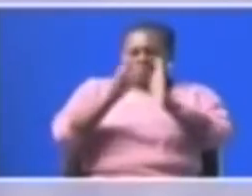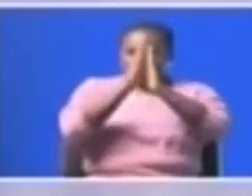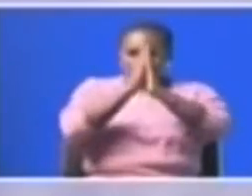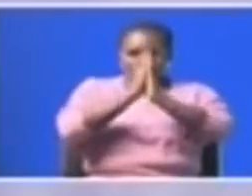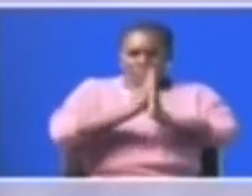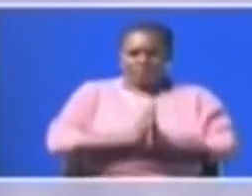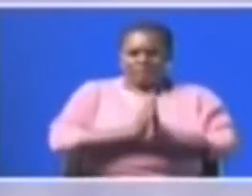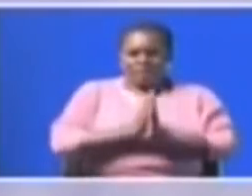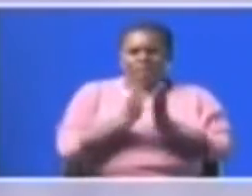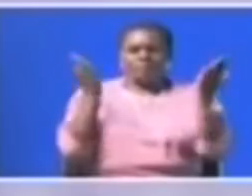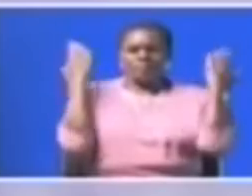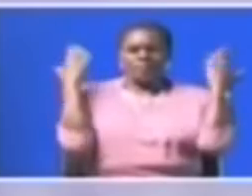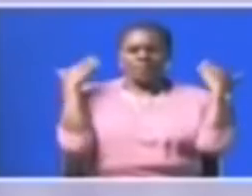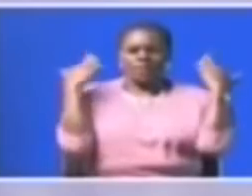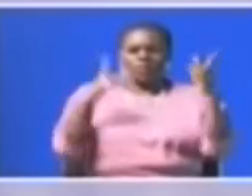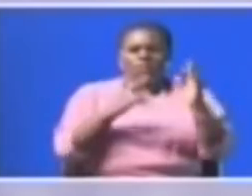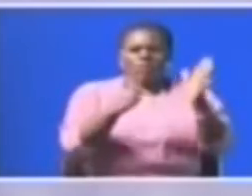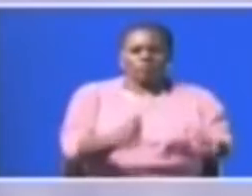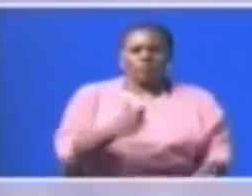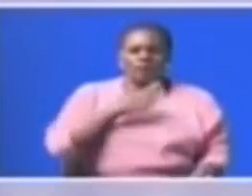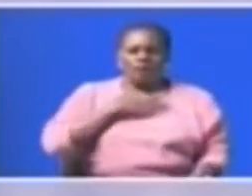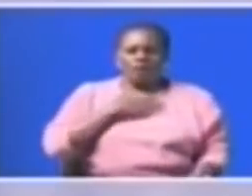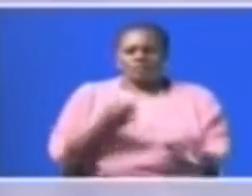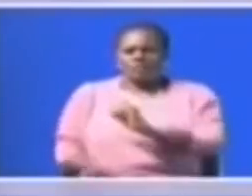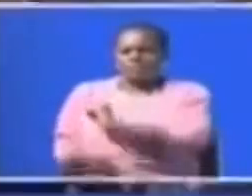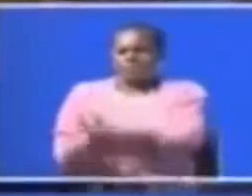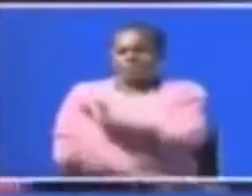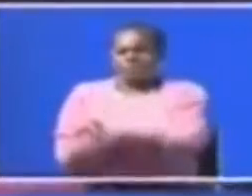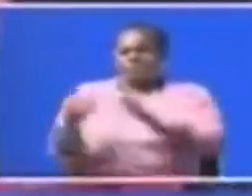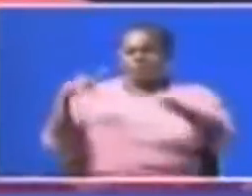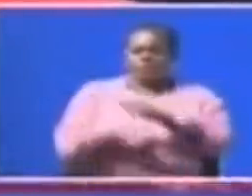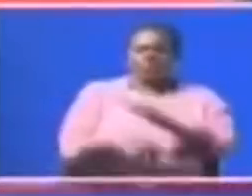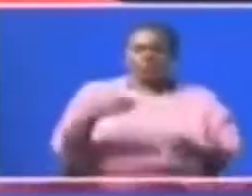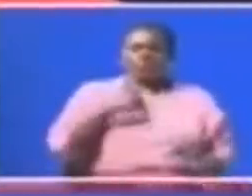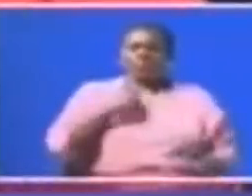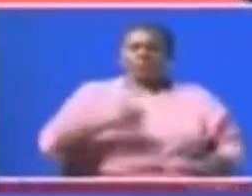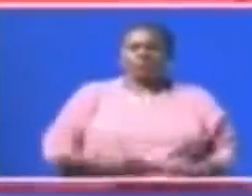kanisa huko Meru. George Maringa anaarifu zaidi.